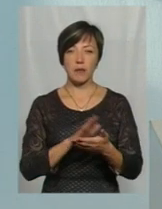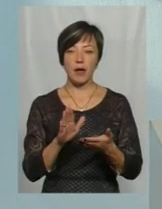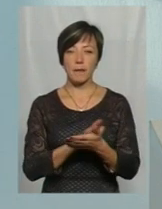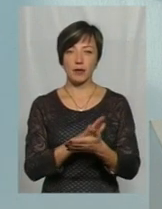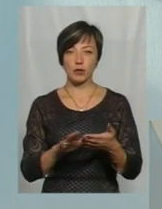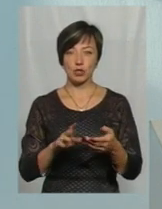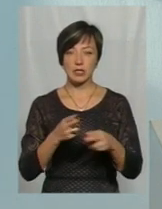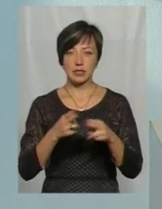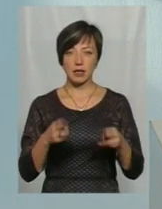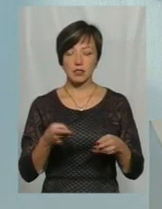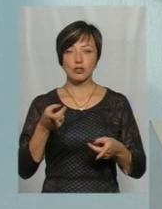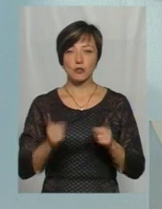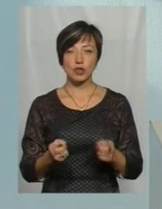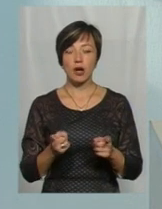звичайно,